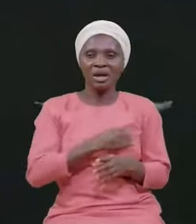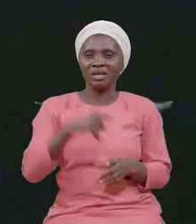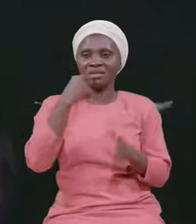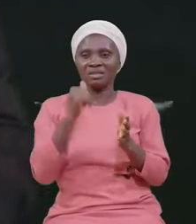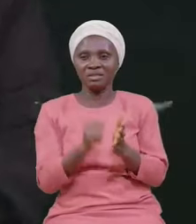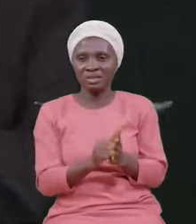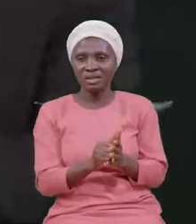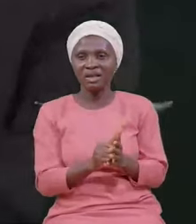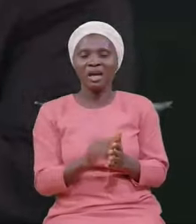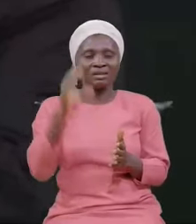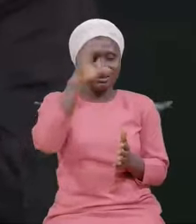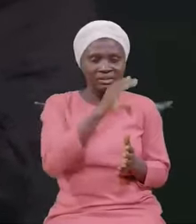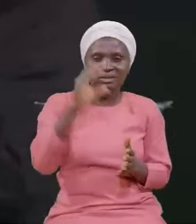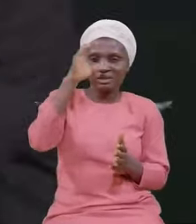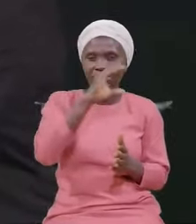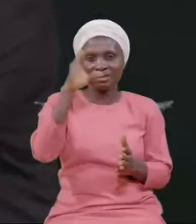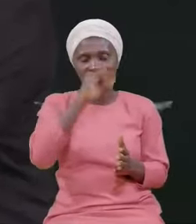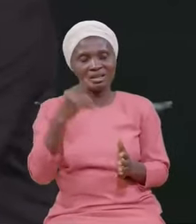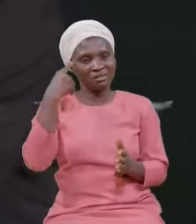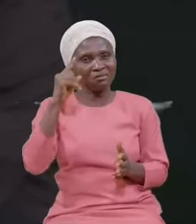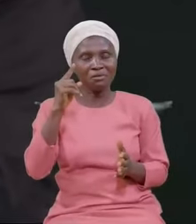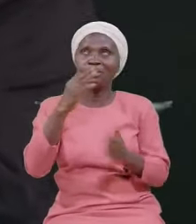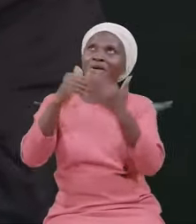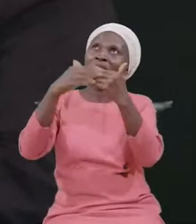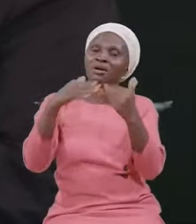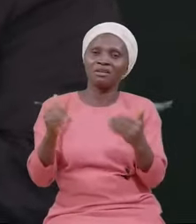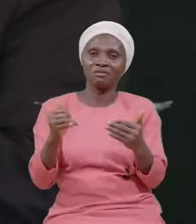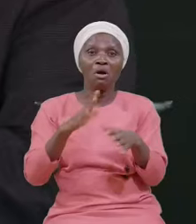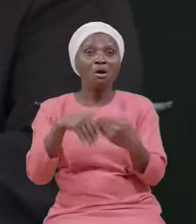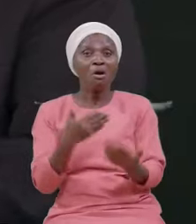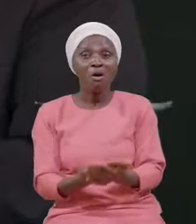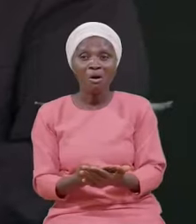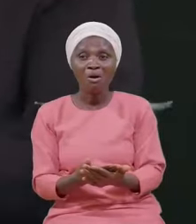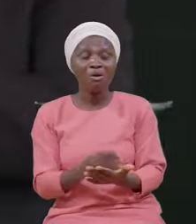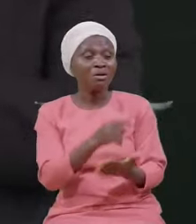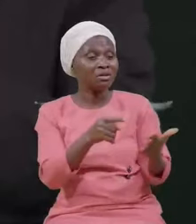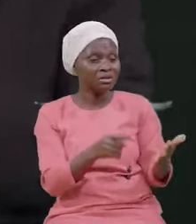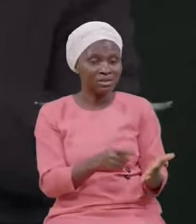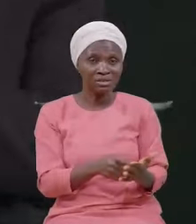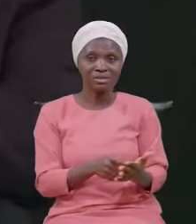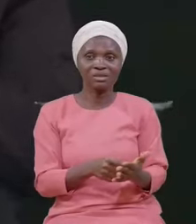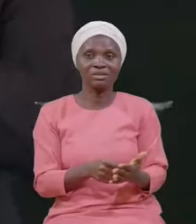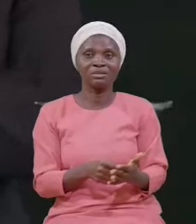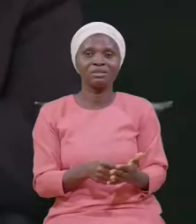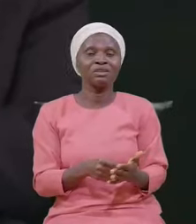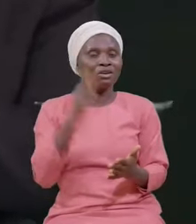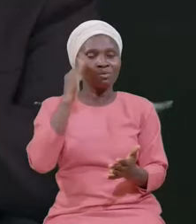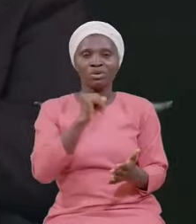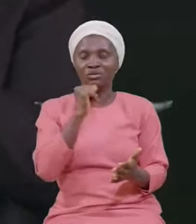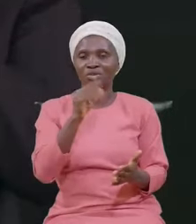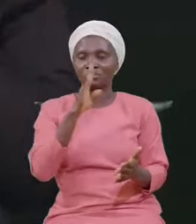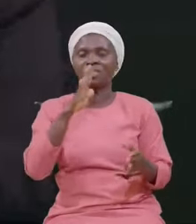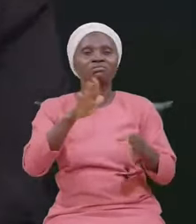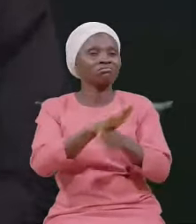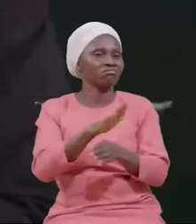que je cherche la vie éternelle. Tout cela ne peut expier le